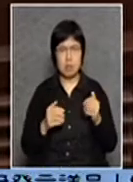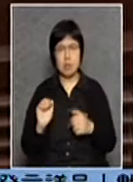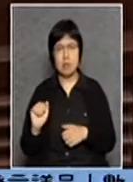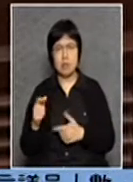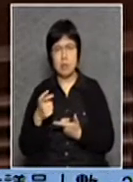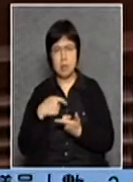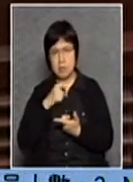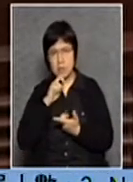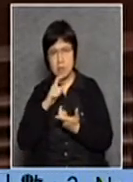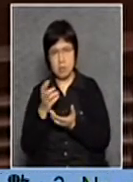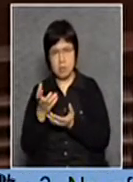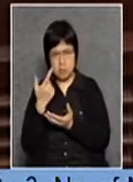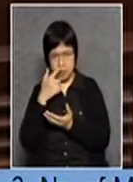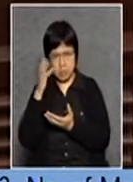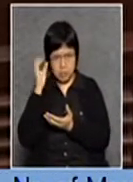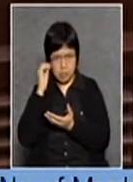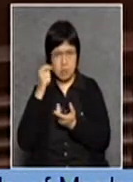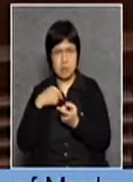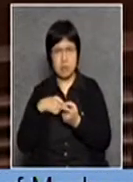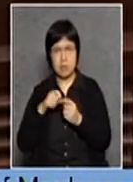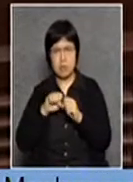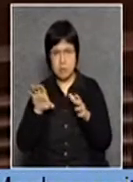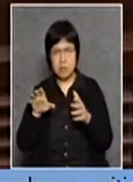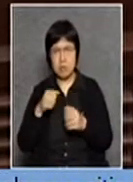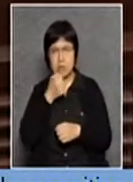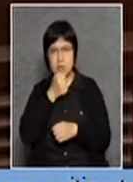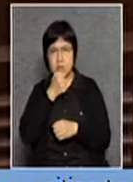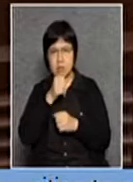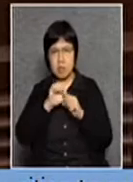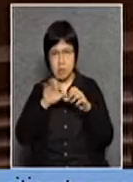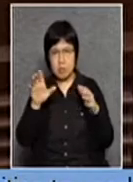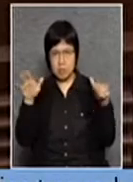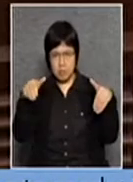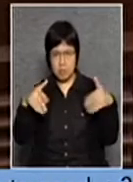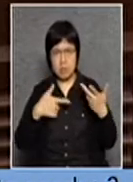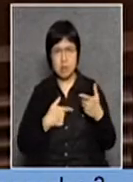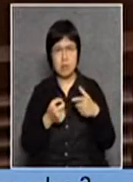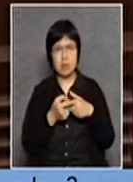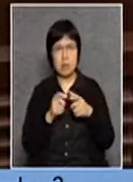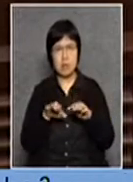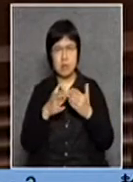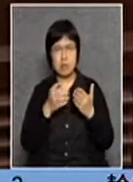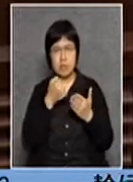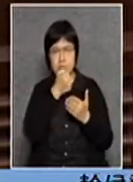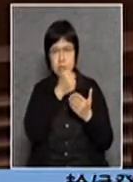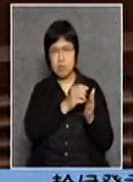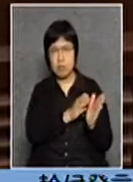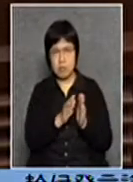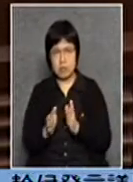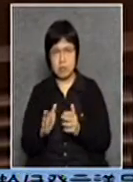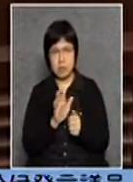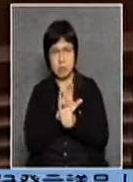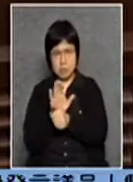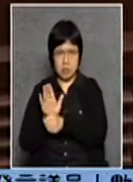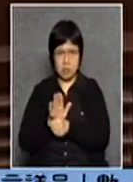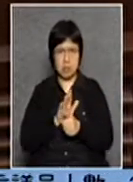備和發放新聞稿和舉辦記者發布會或者是其他公開場合的傳媒採訪安排提供協助。